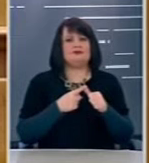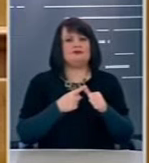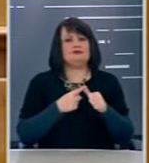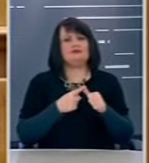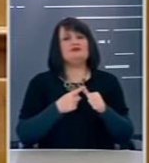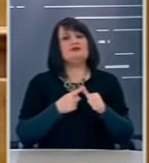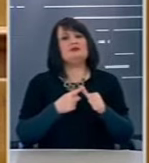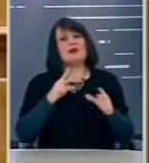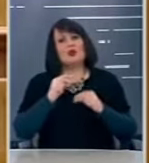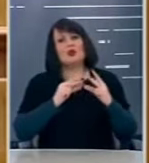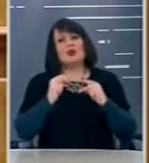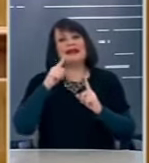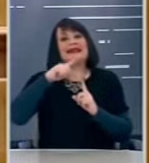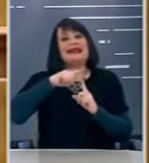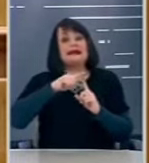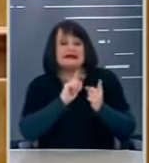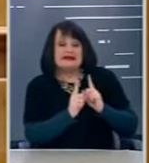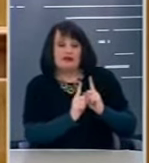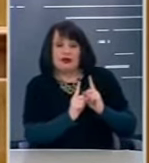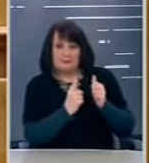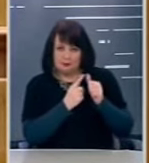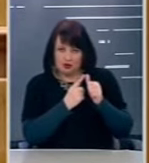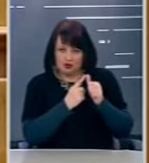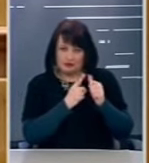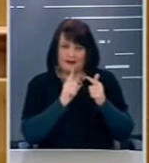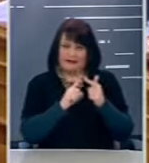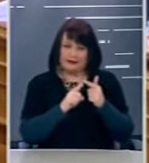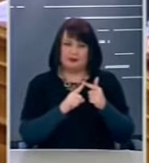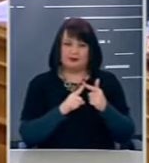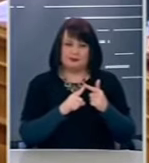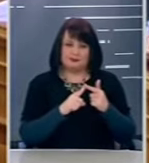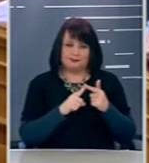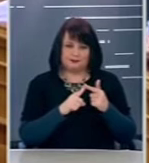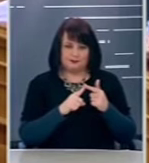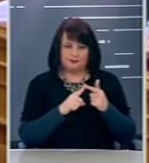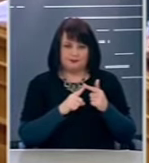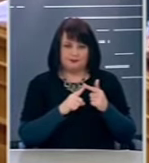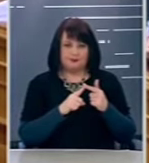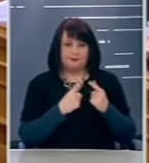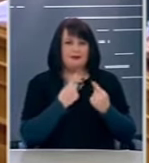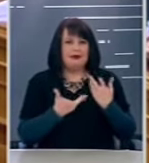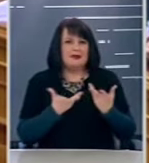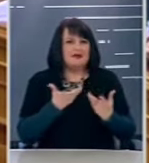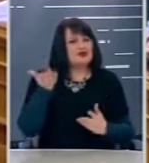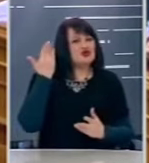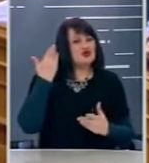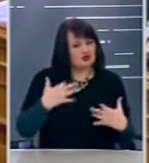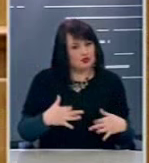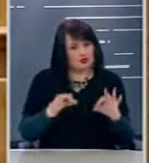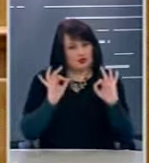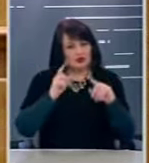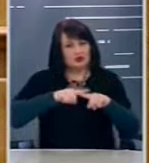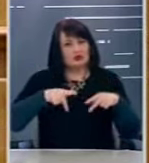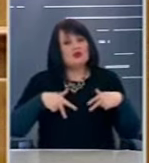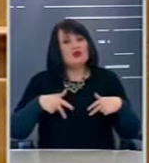να ολοκληρωθεί άμεσα η τεχνική συμφωνία. Δεύτερον, από την αρχή των διαπραγματεύσεων η ελληνική